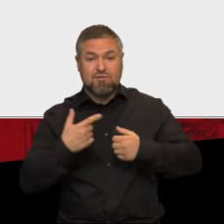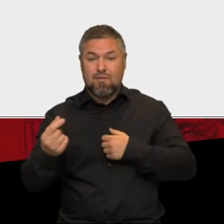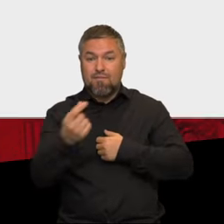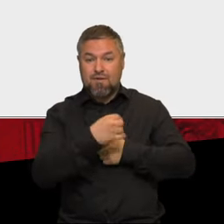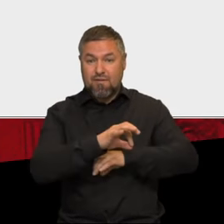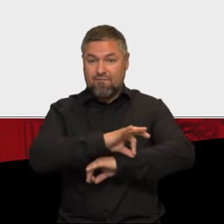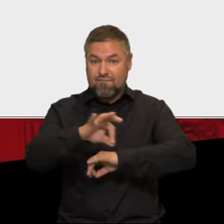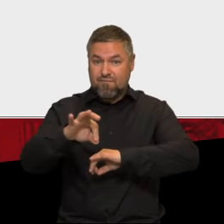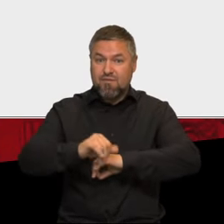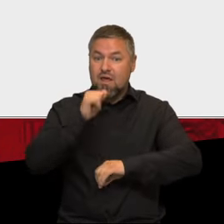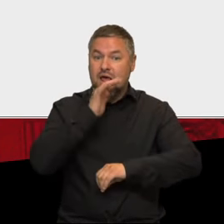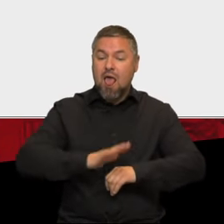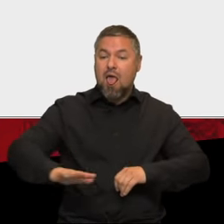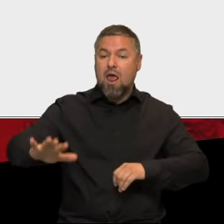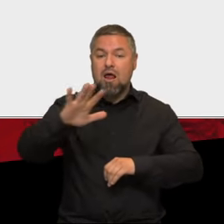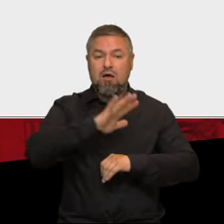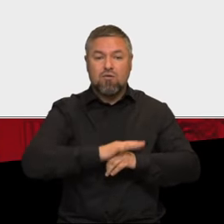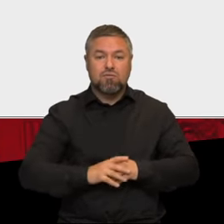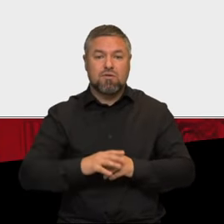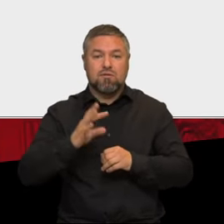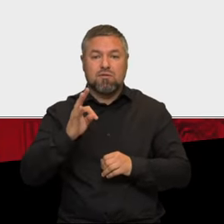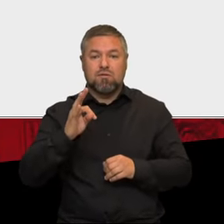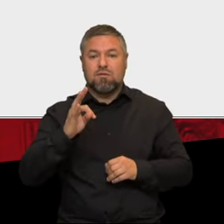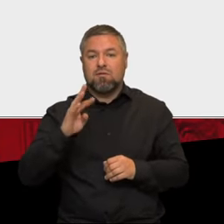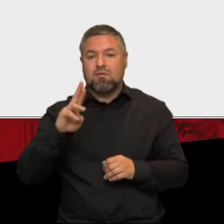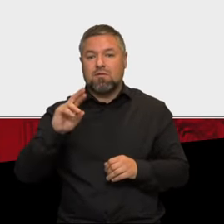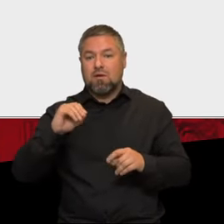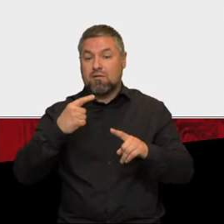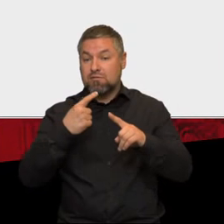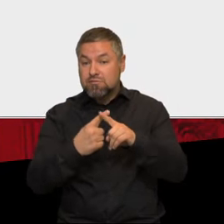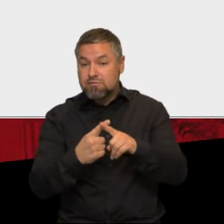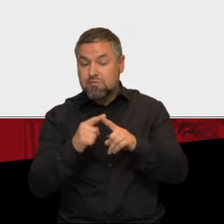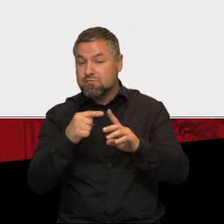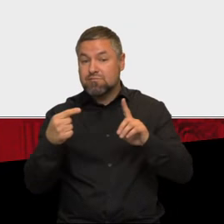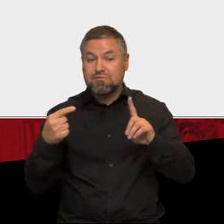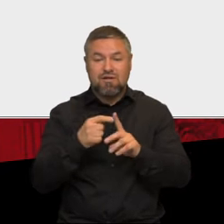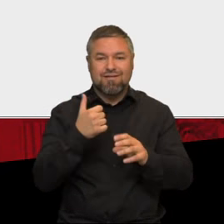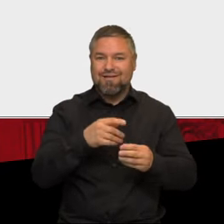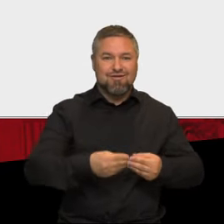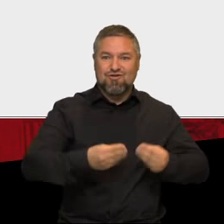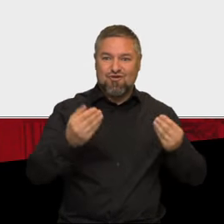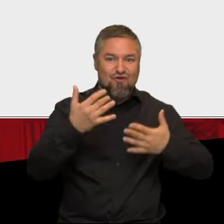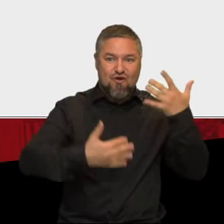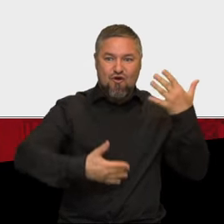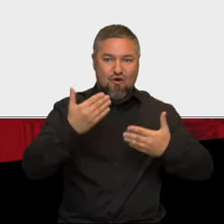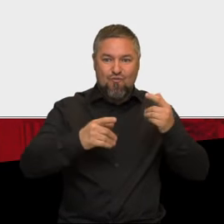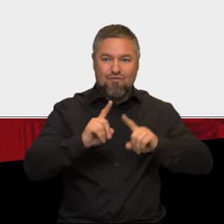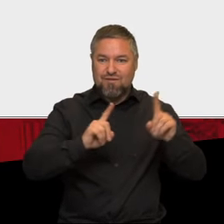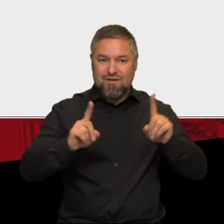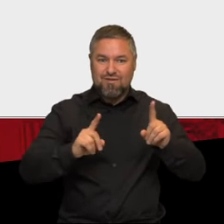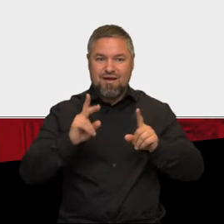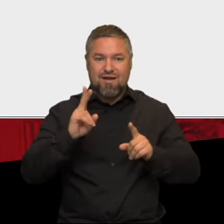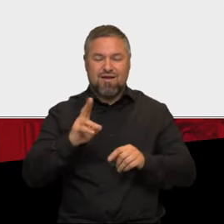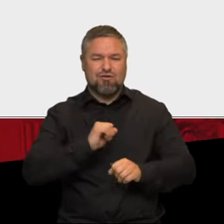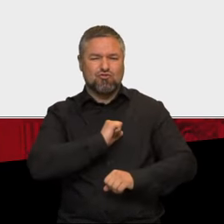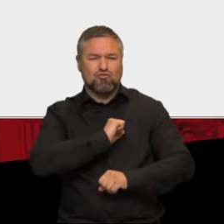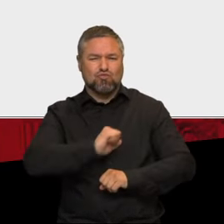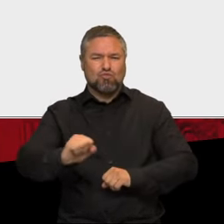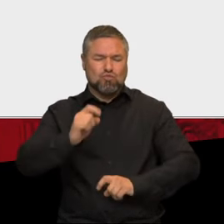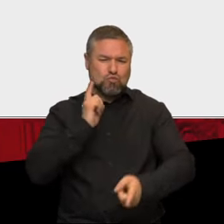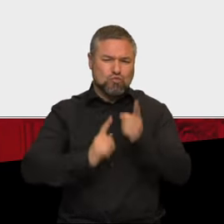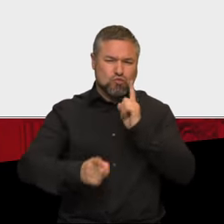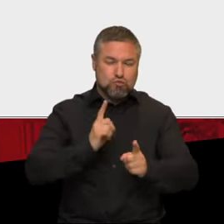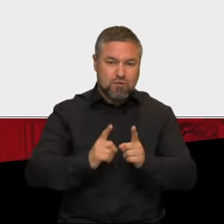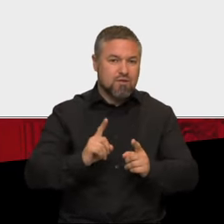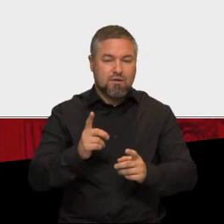partnerem w projekcie europejskim TREX, którego celem nie jest rozwój komputerów kwantowych, tych superszybkich w